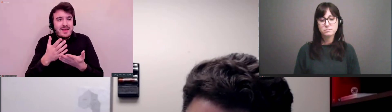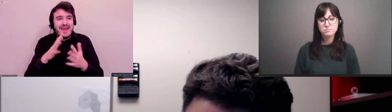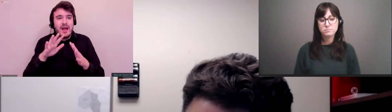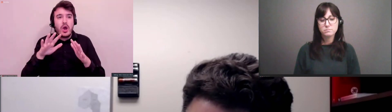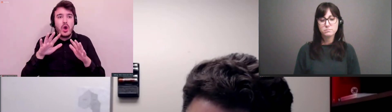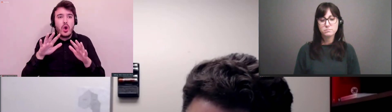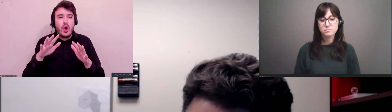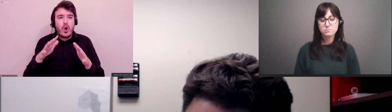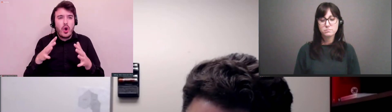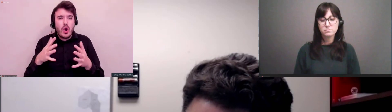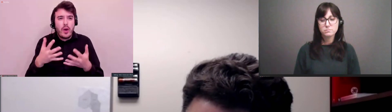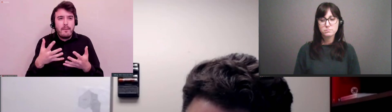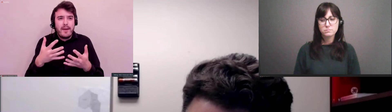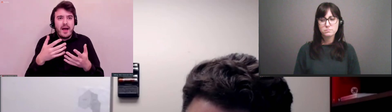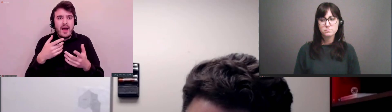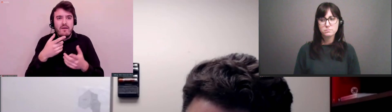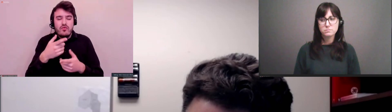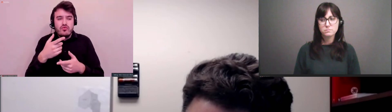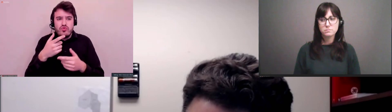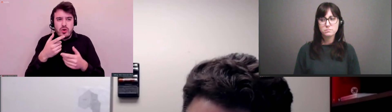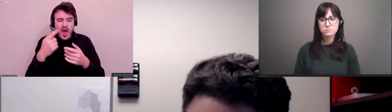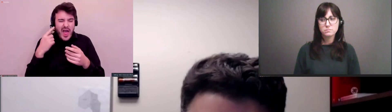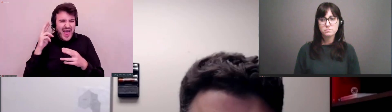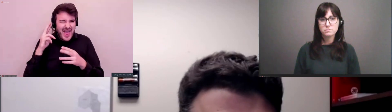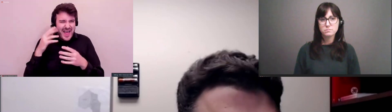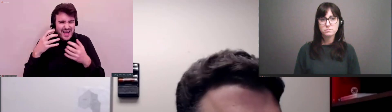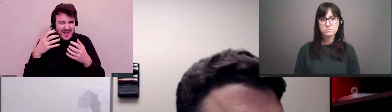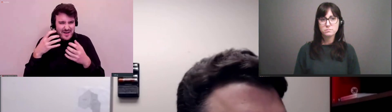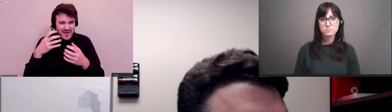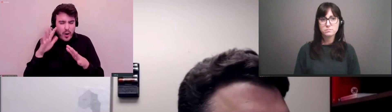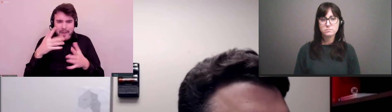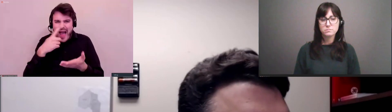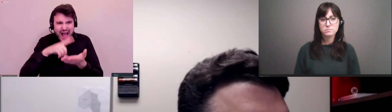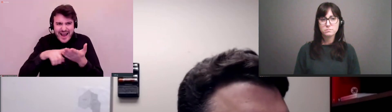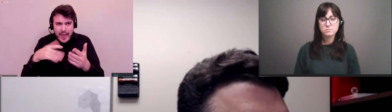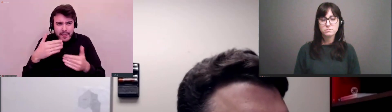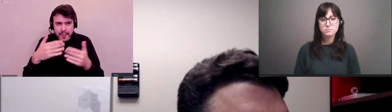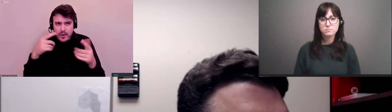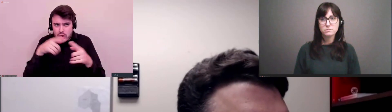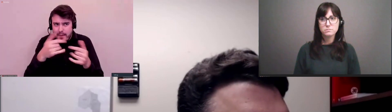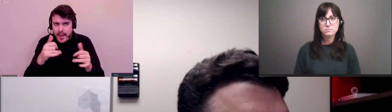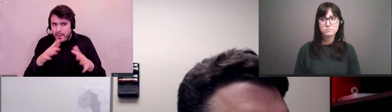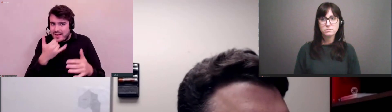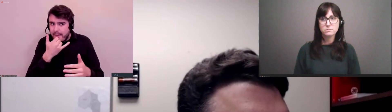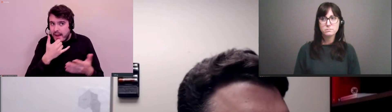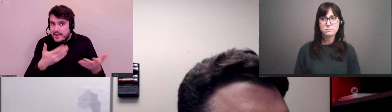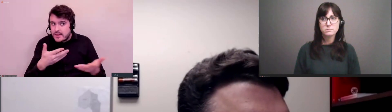vous menez l'enquête présente.